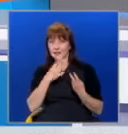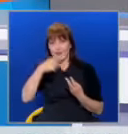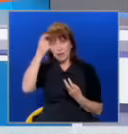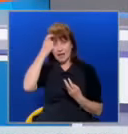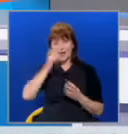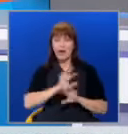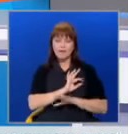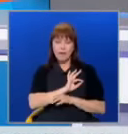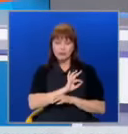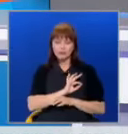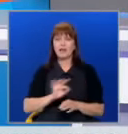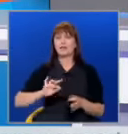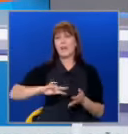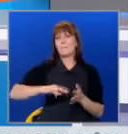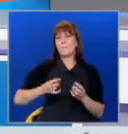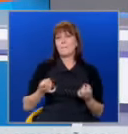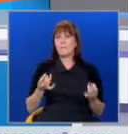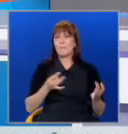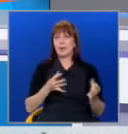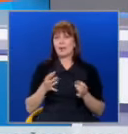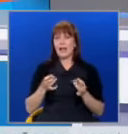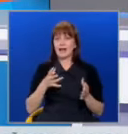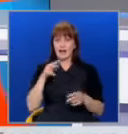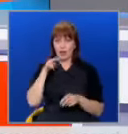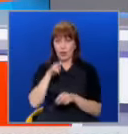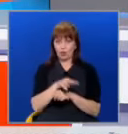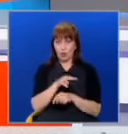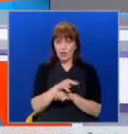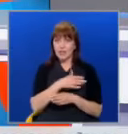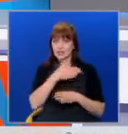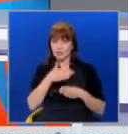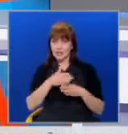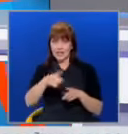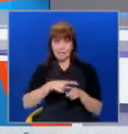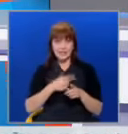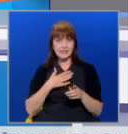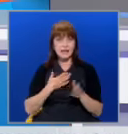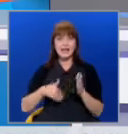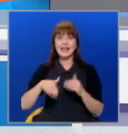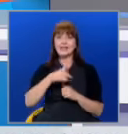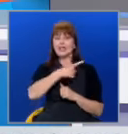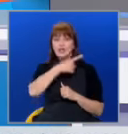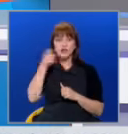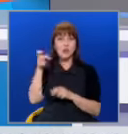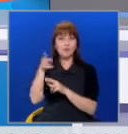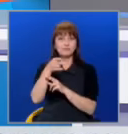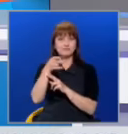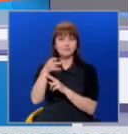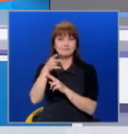пълната модернизация за контрол в 14 столични зони. Само за последния месец има над 100 клипа с коли, преминали на